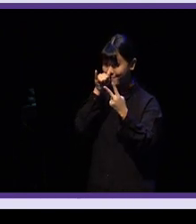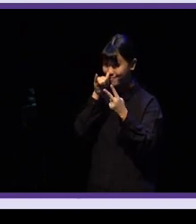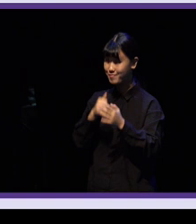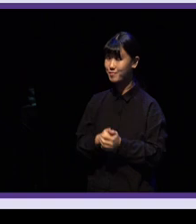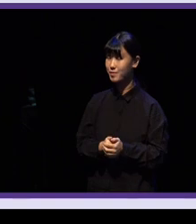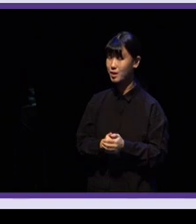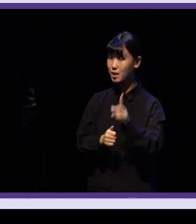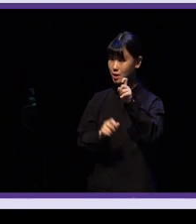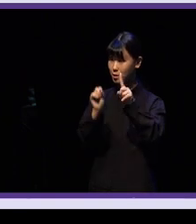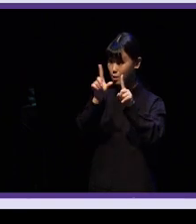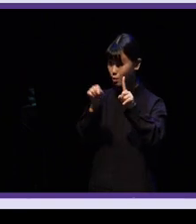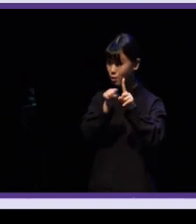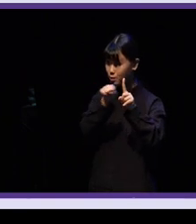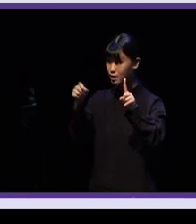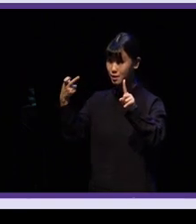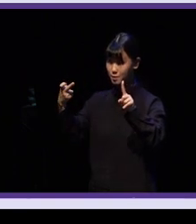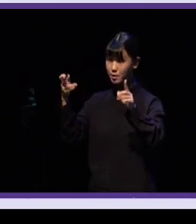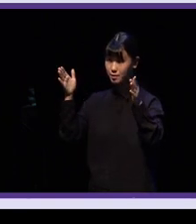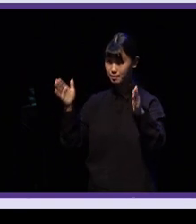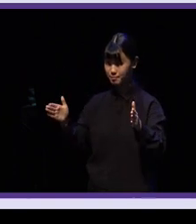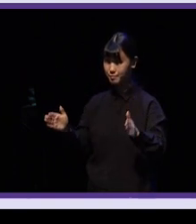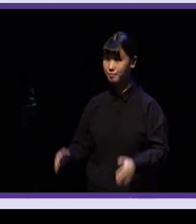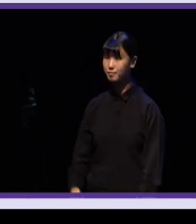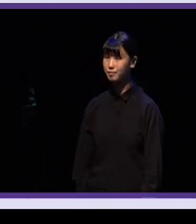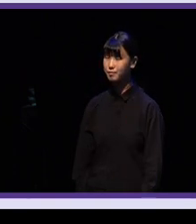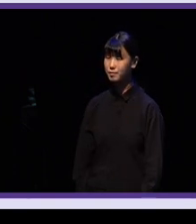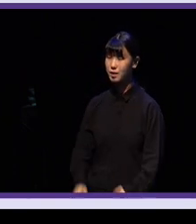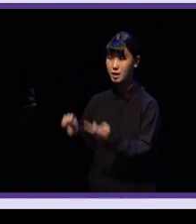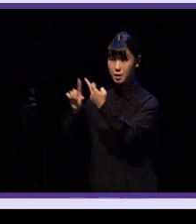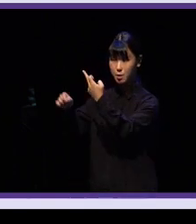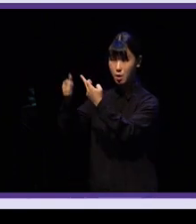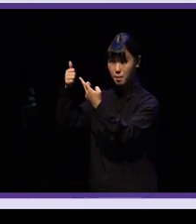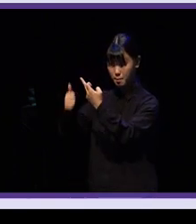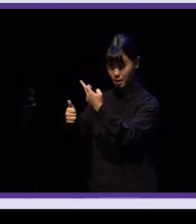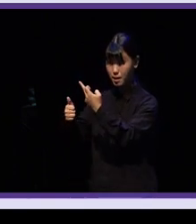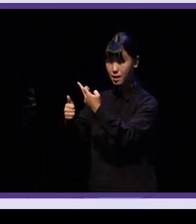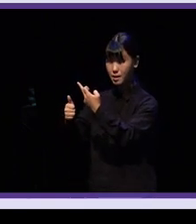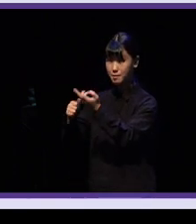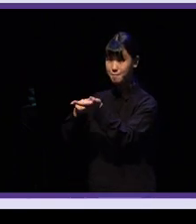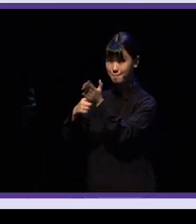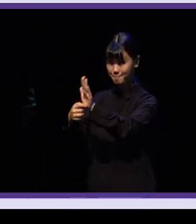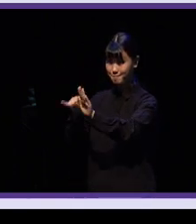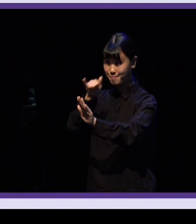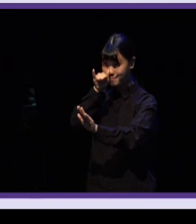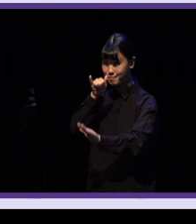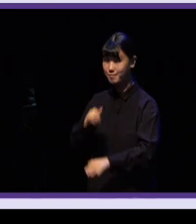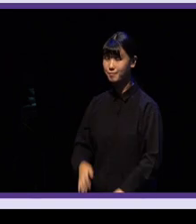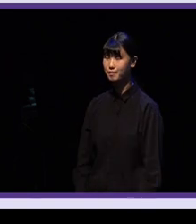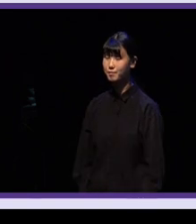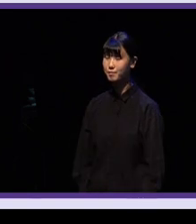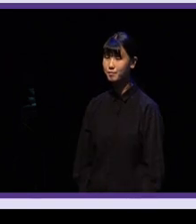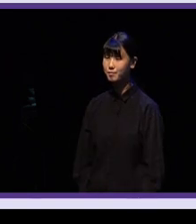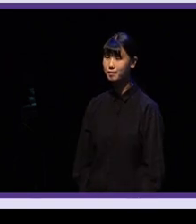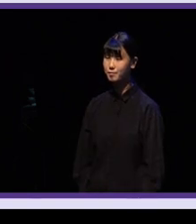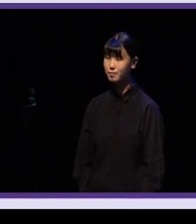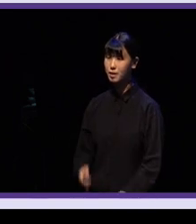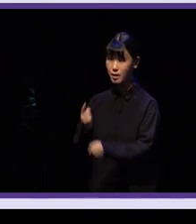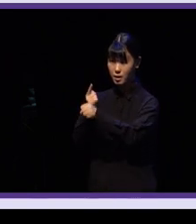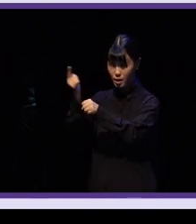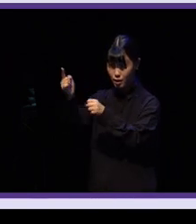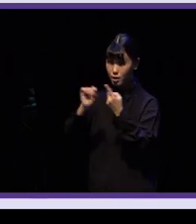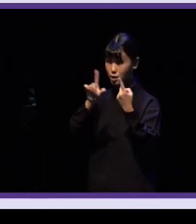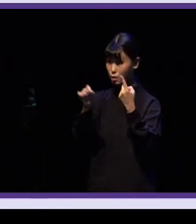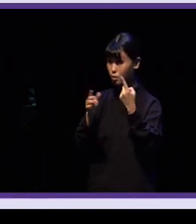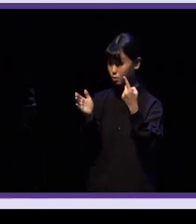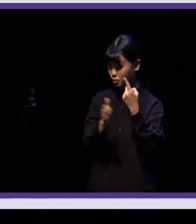기간은 11월부터 12월까지 진행이 되고 12월 말에 발표할 예정입니다 그리고 내년 1월부터